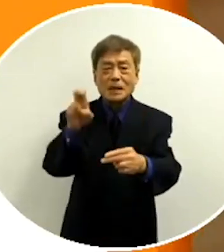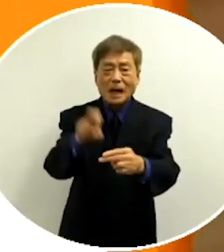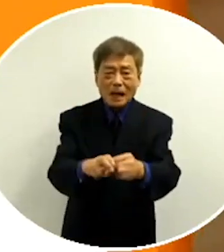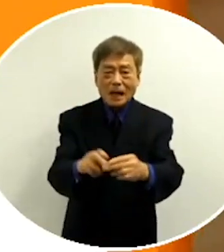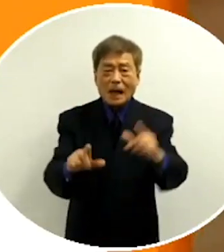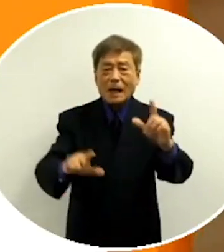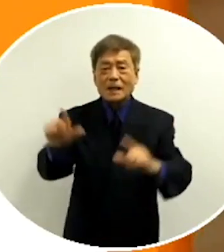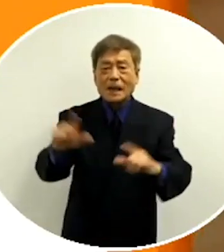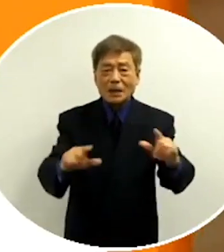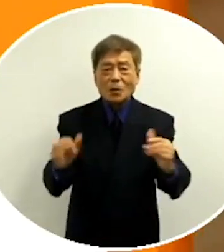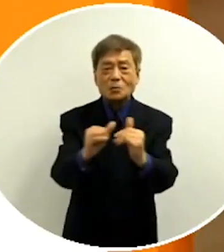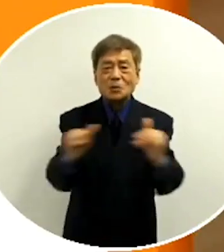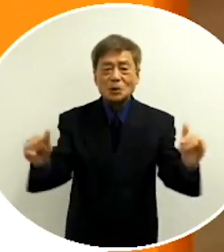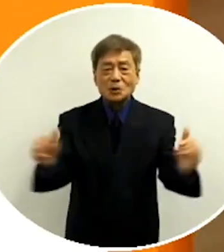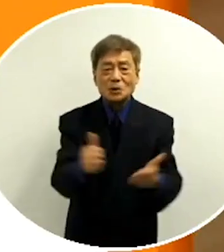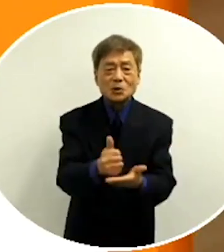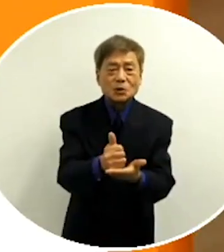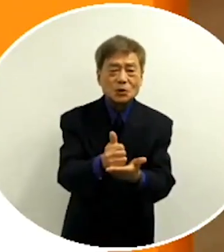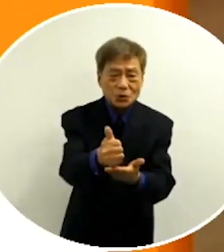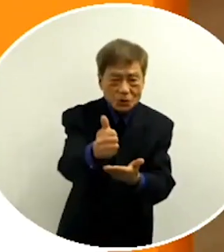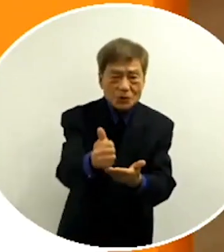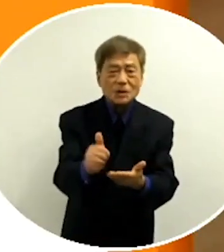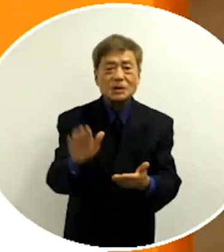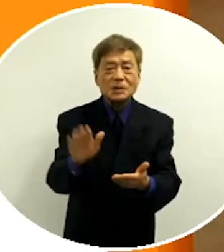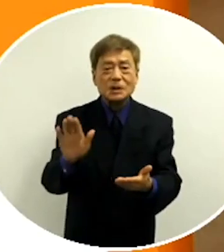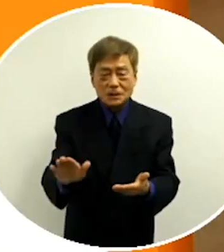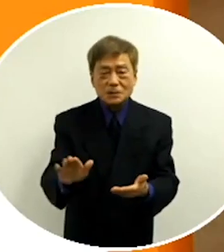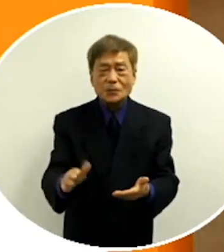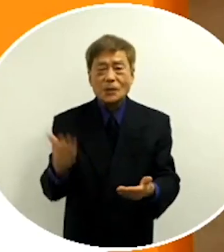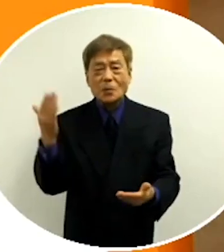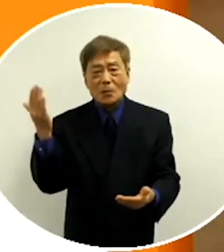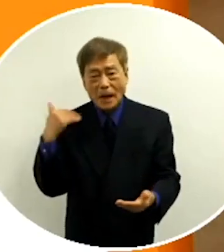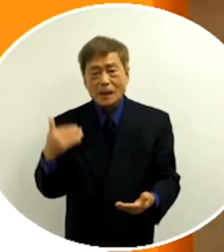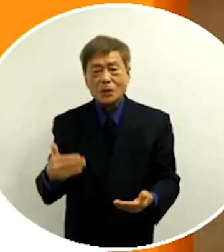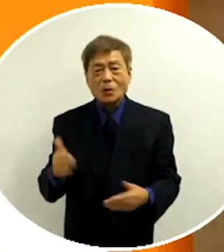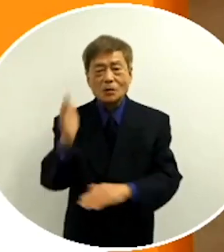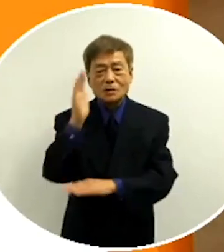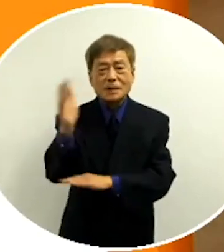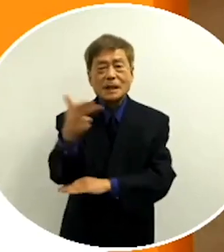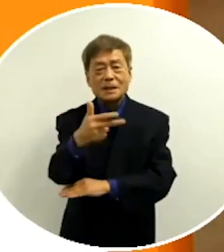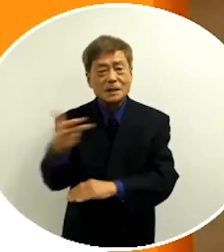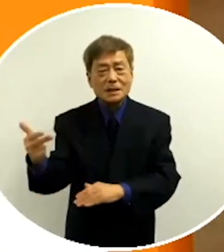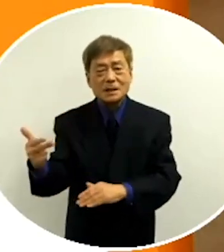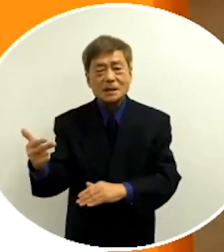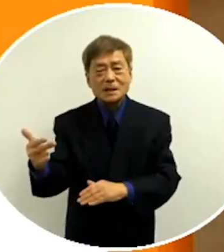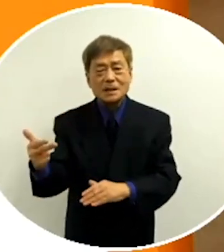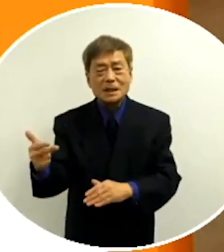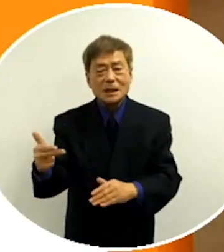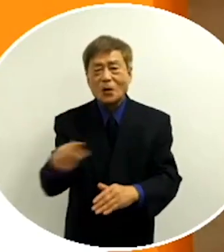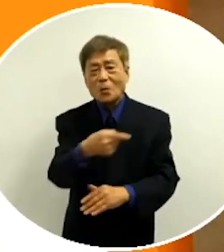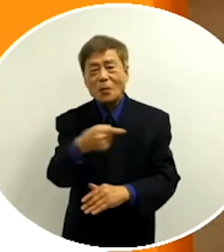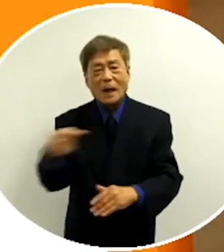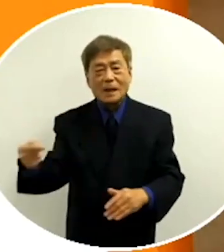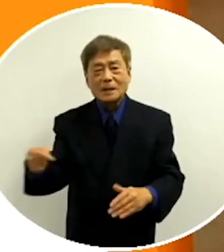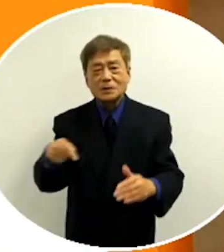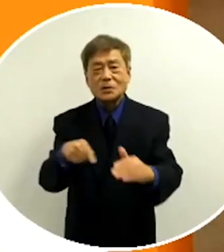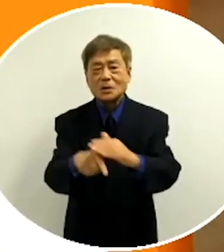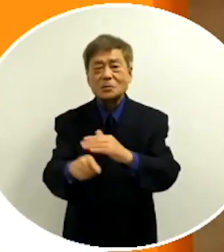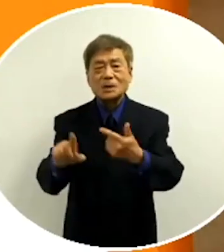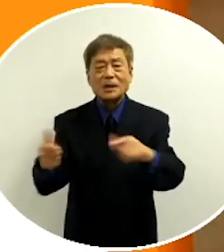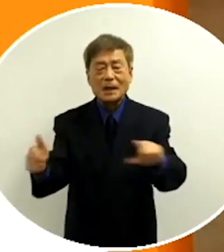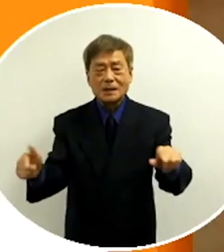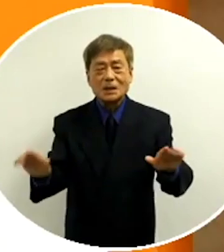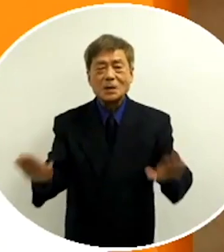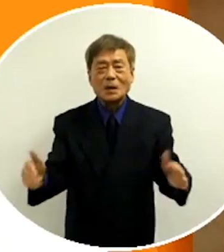いうことですからこれまでの政治がそれとは真逆だったということの総括